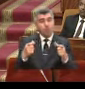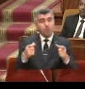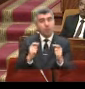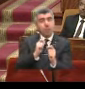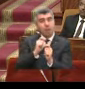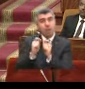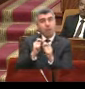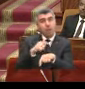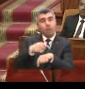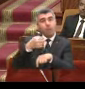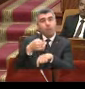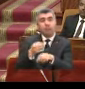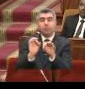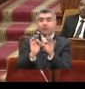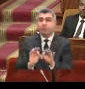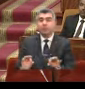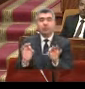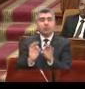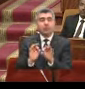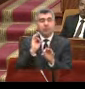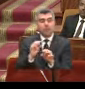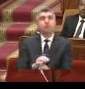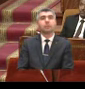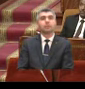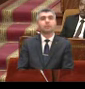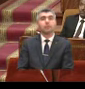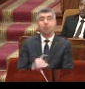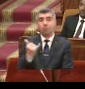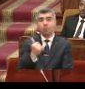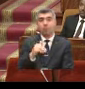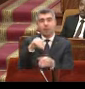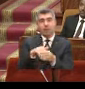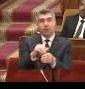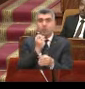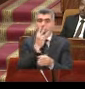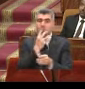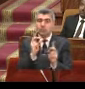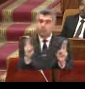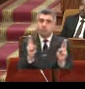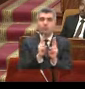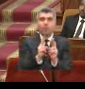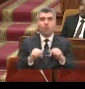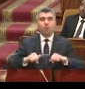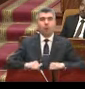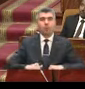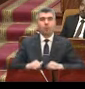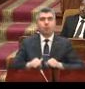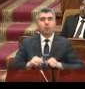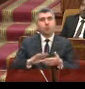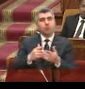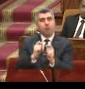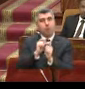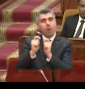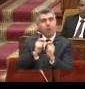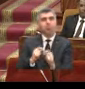الوقت غير كافي بالنسبه لي لنتوسعوا اكثر، نطالب ان الفريق الاشتراكي يطالب بلقاء مع السيده الوزيره لكي نتوسع في الامور اكثر،